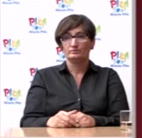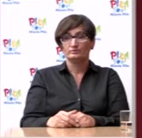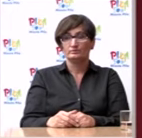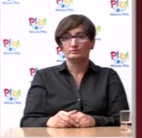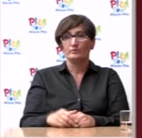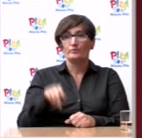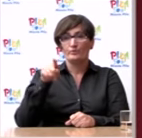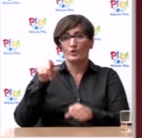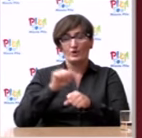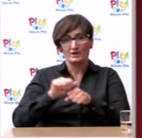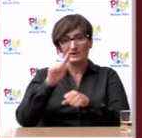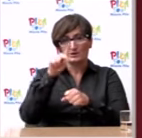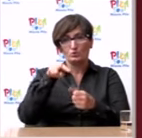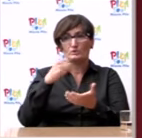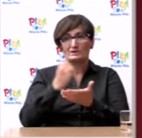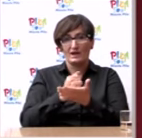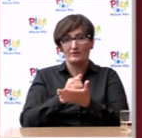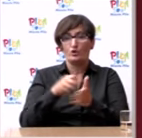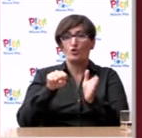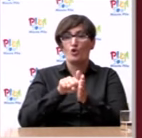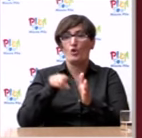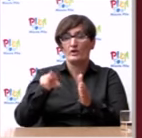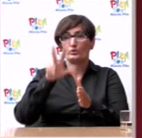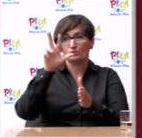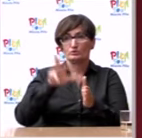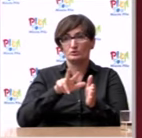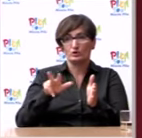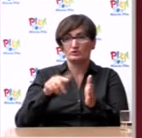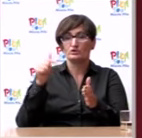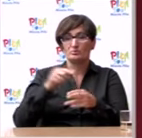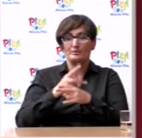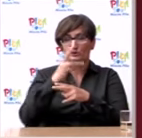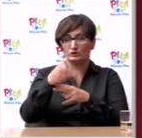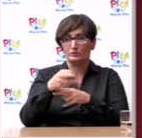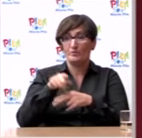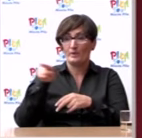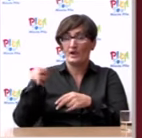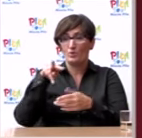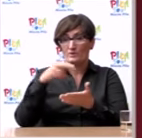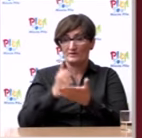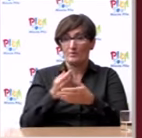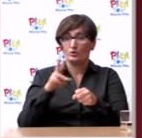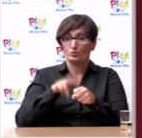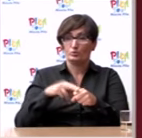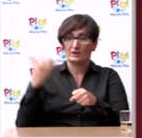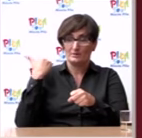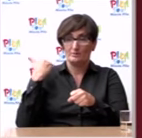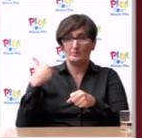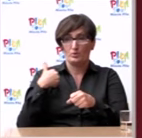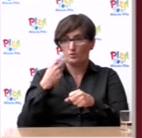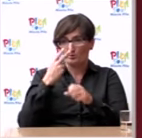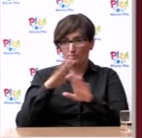z ustawy przez 3 miesiące trzeba do takiej uchwały przystąpić. Natomiast ta uchwała, którą ostatnio